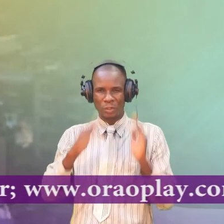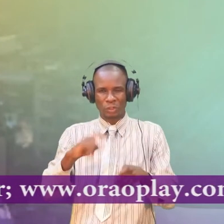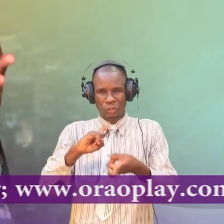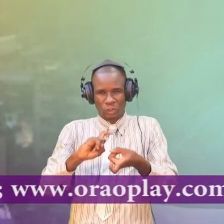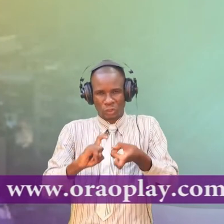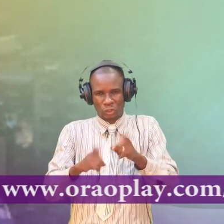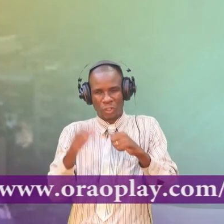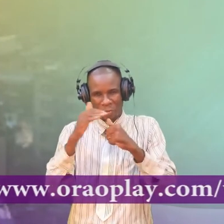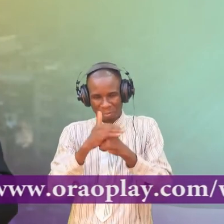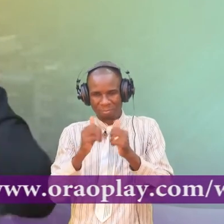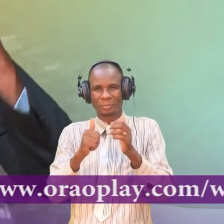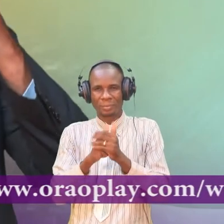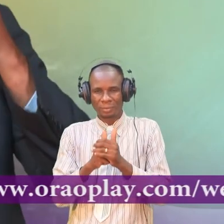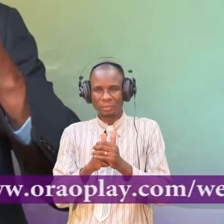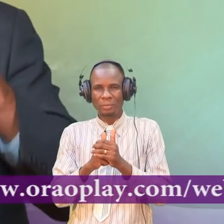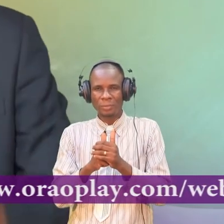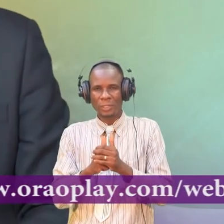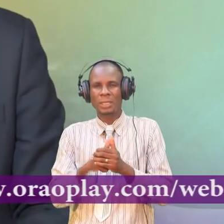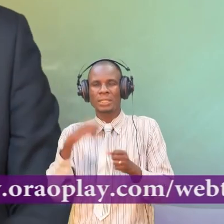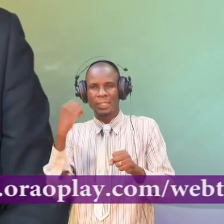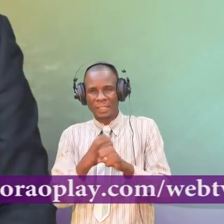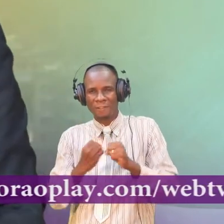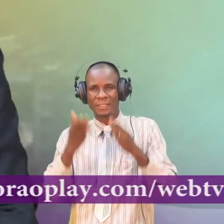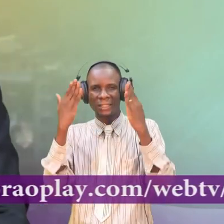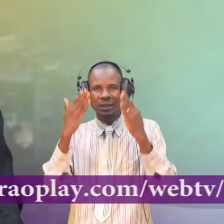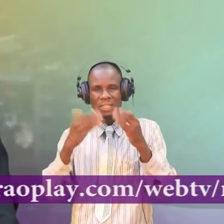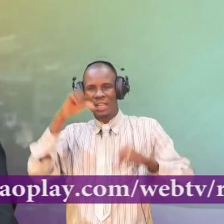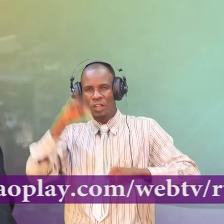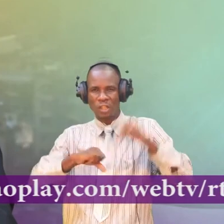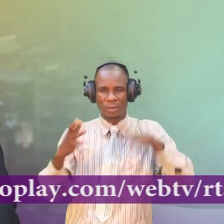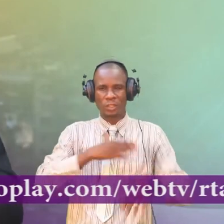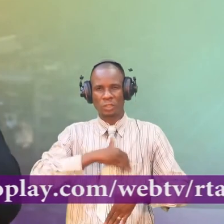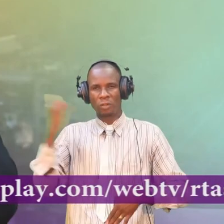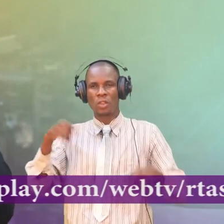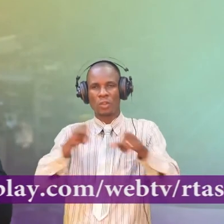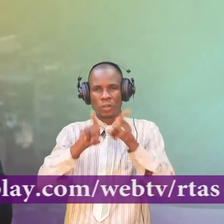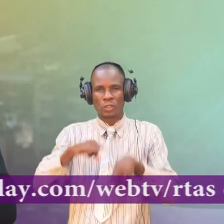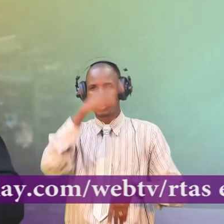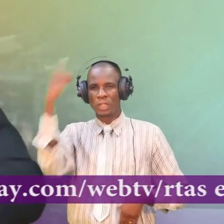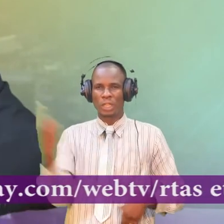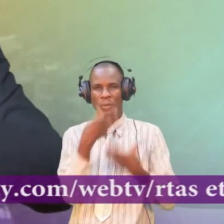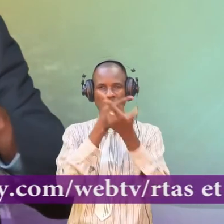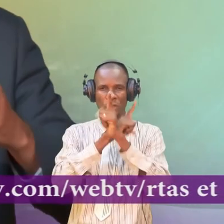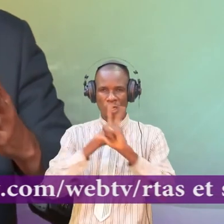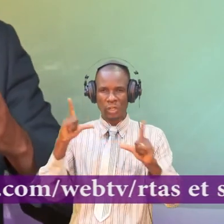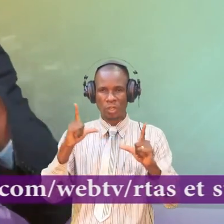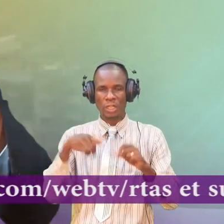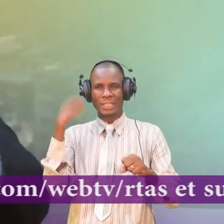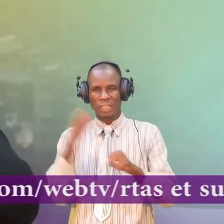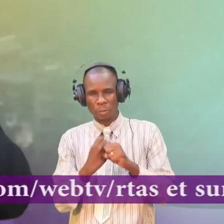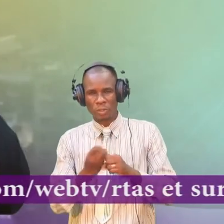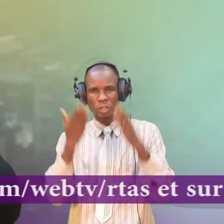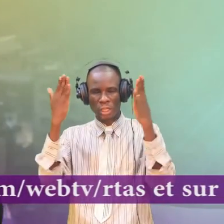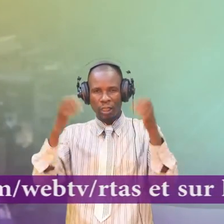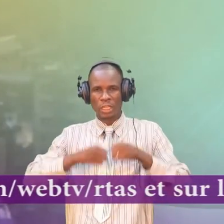msalabani. Ndiyo, rafiki zangu, ni utume wa Mungu kwamba dhambi ziweze